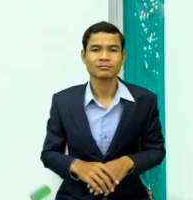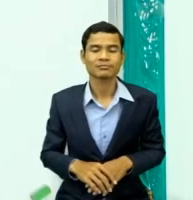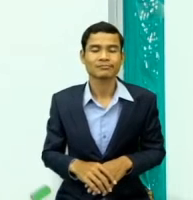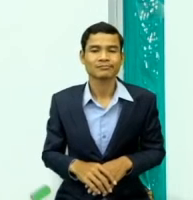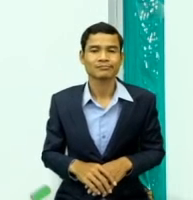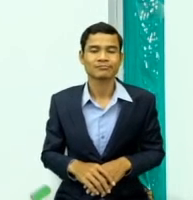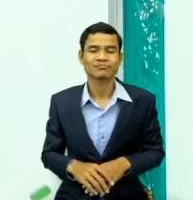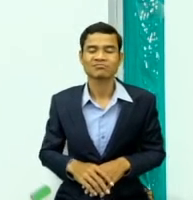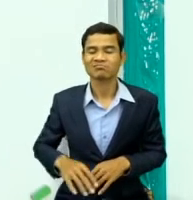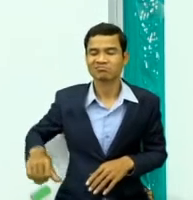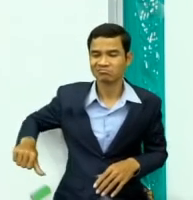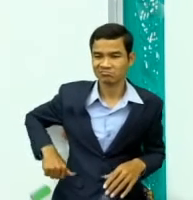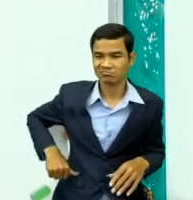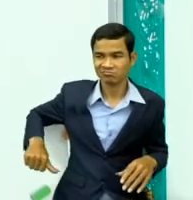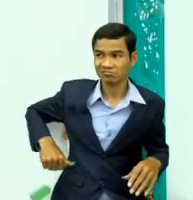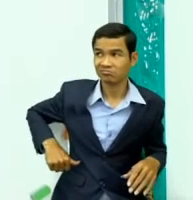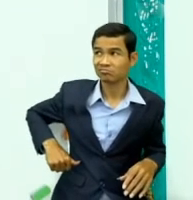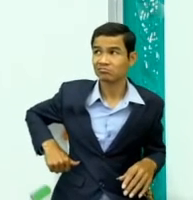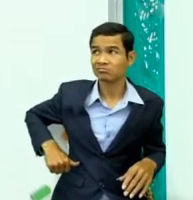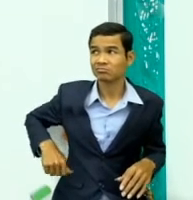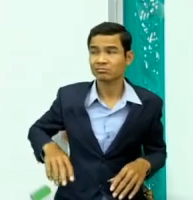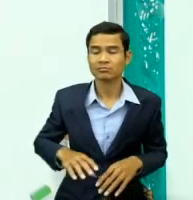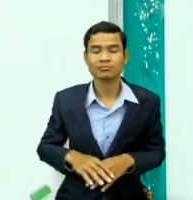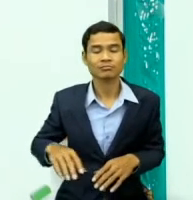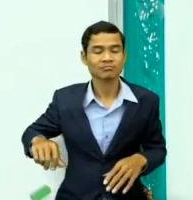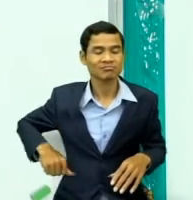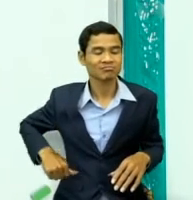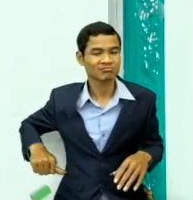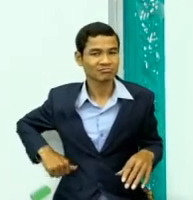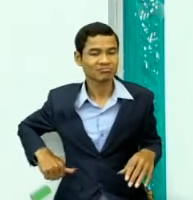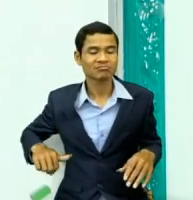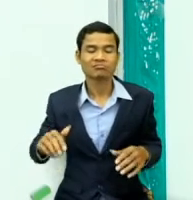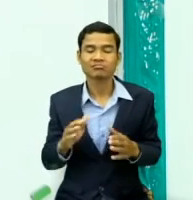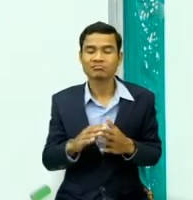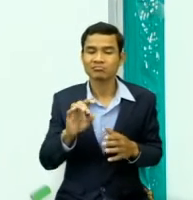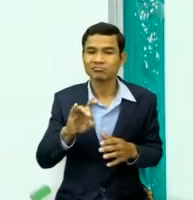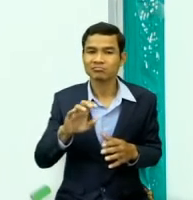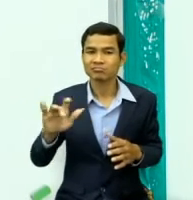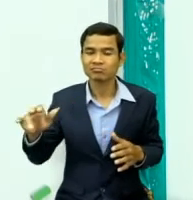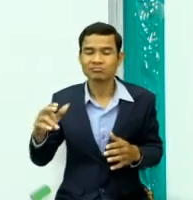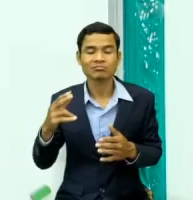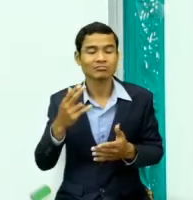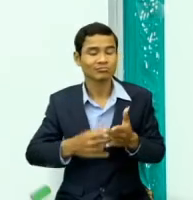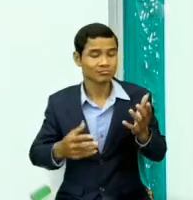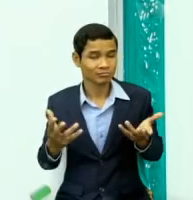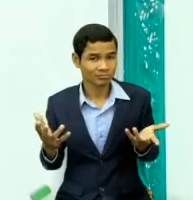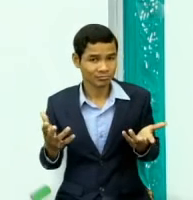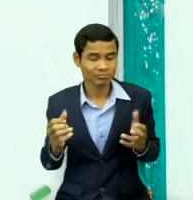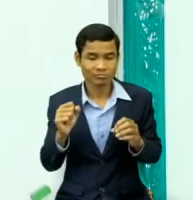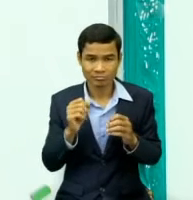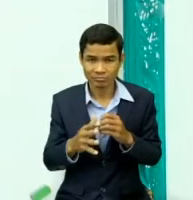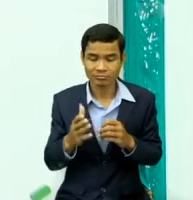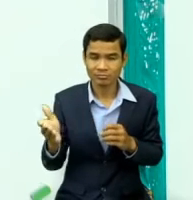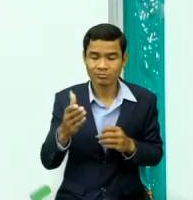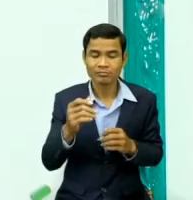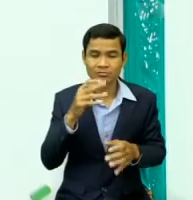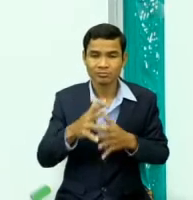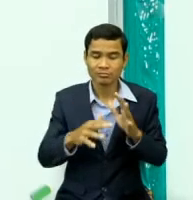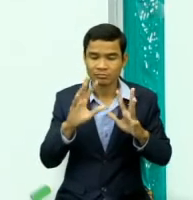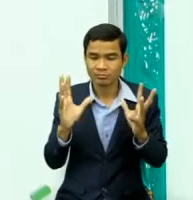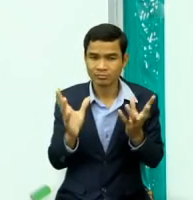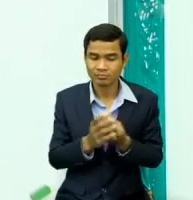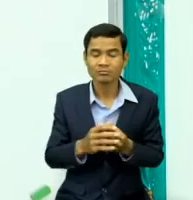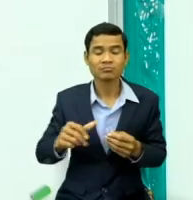chà nhé nhỏ miên ạ sò và chập đám thầy chứ chướng tha tình ạ khá